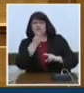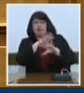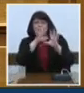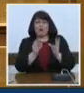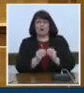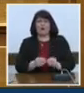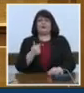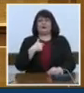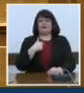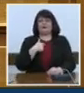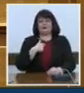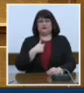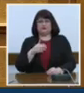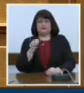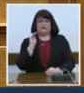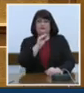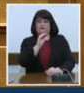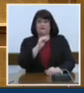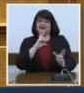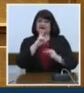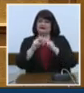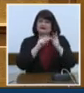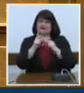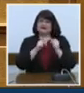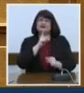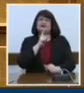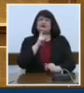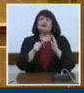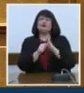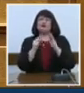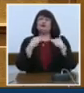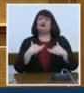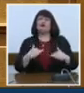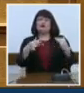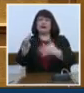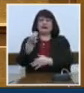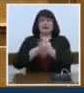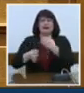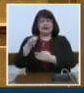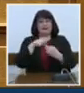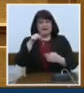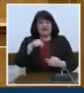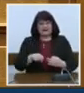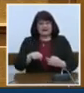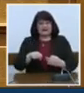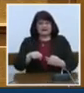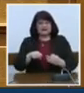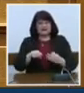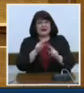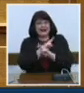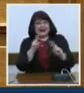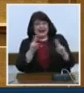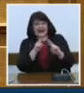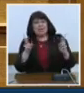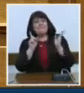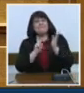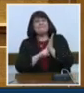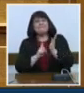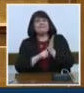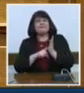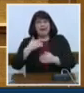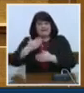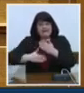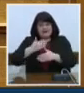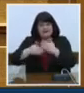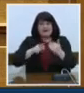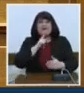συζήτηση, γιατί όπως είπε και ο Πρόεδρος της Βουλής, αυτή η διαδικασία εξυγίανσης κινδυνεύει σήμερα